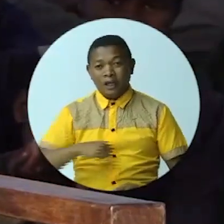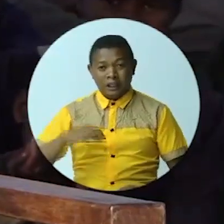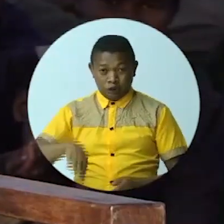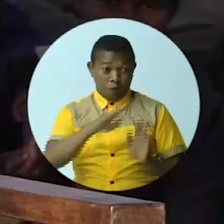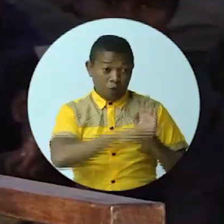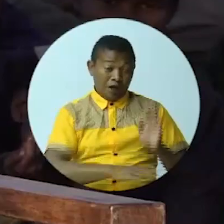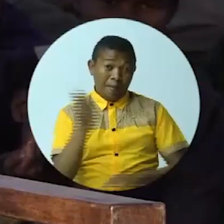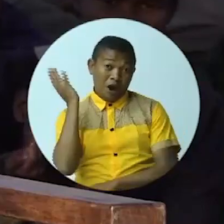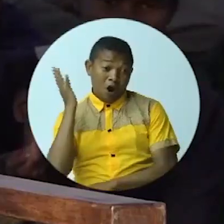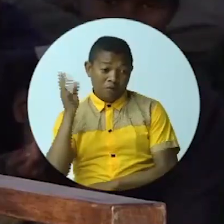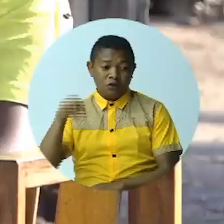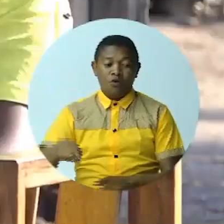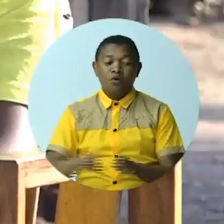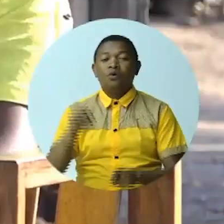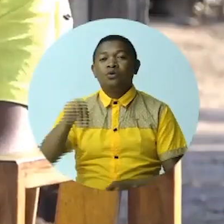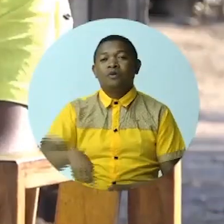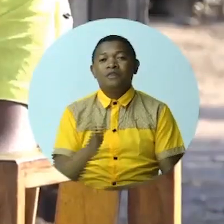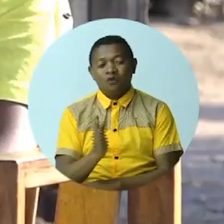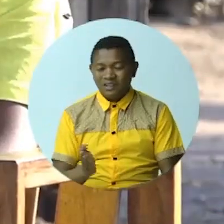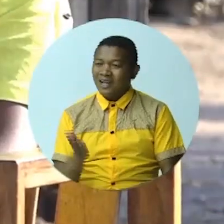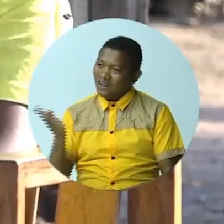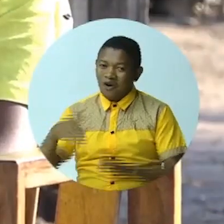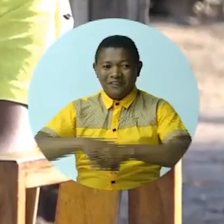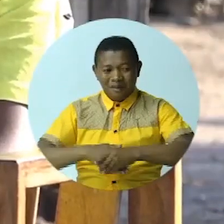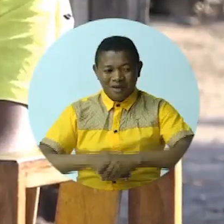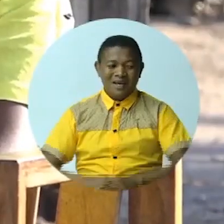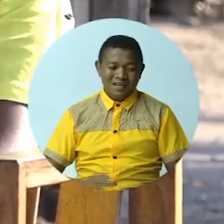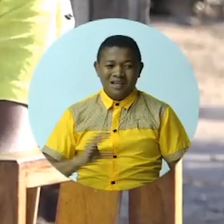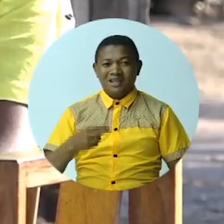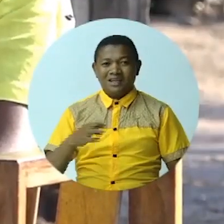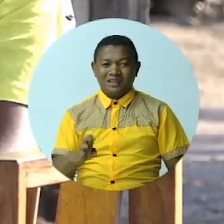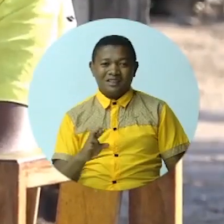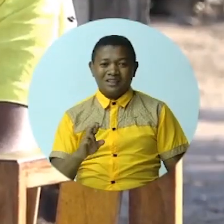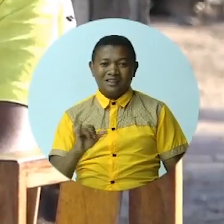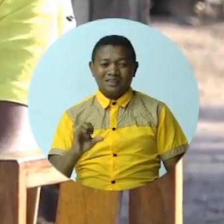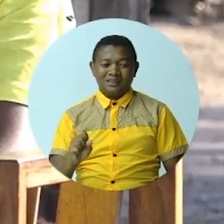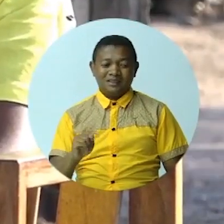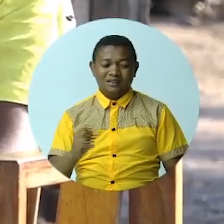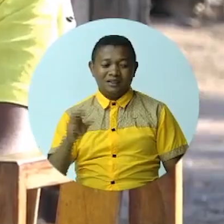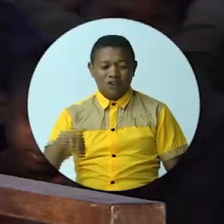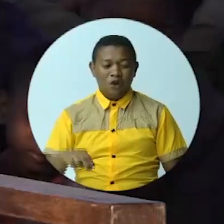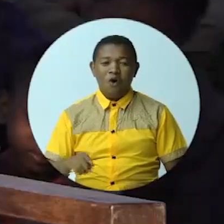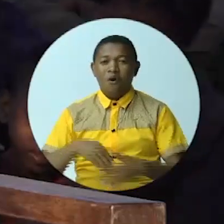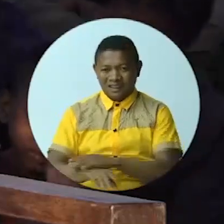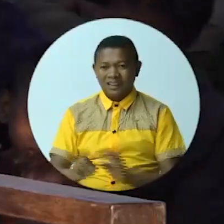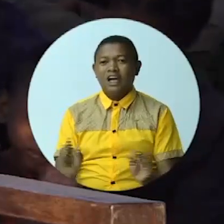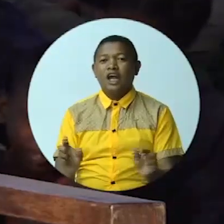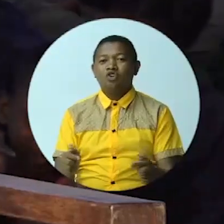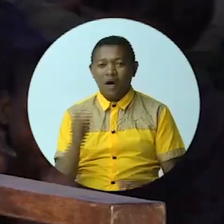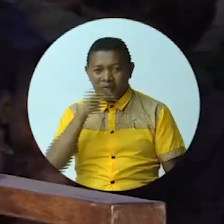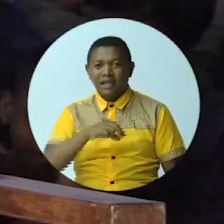ity, misaotra anao ihany koa keny Christian Rabekizany a izay avy amin'ny Infinity Radio